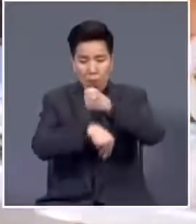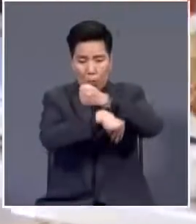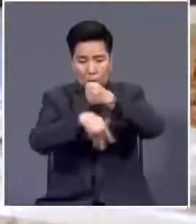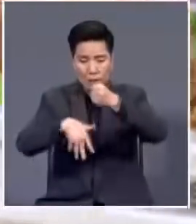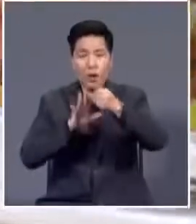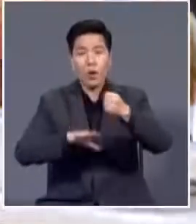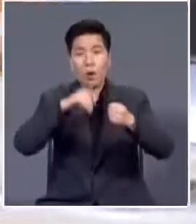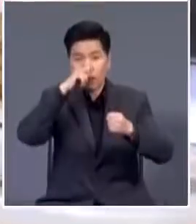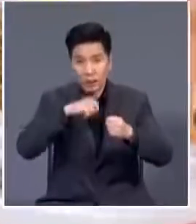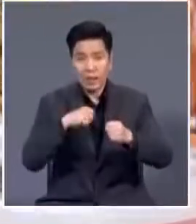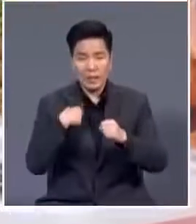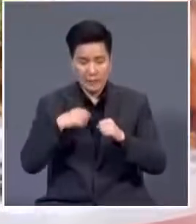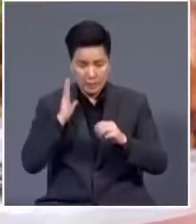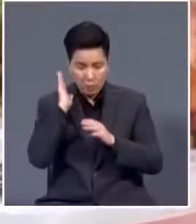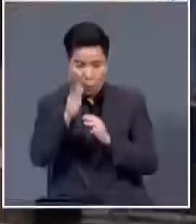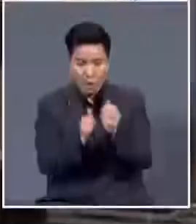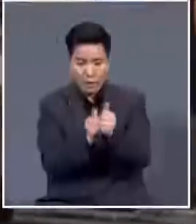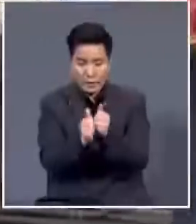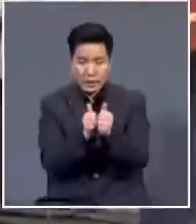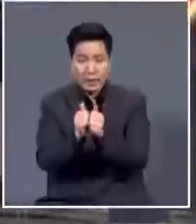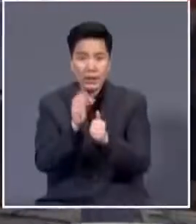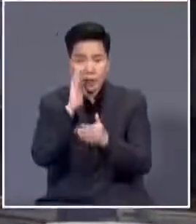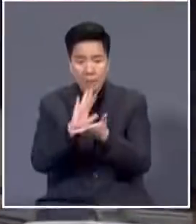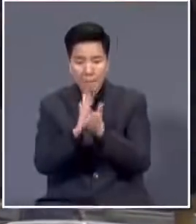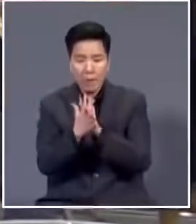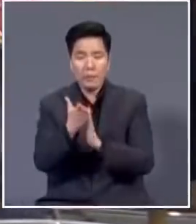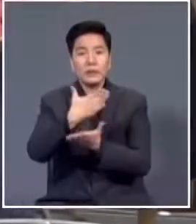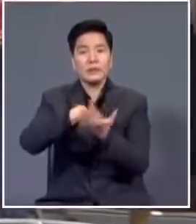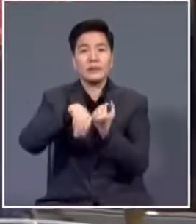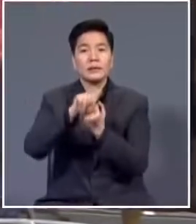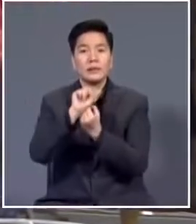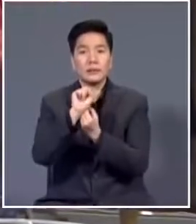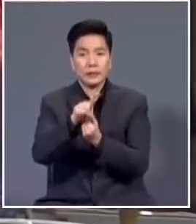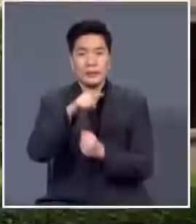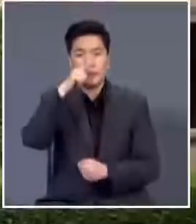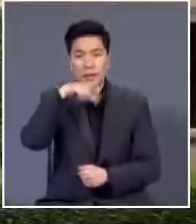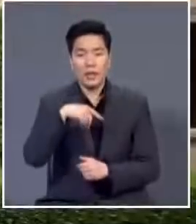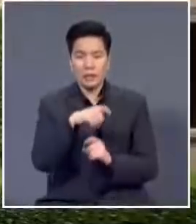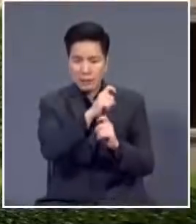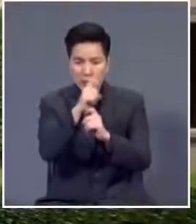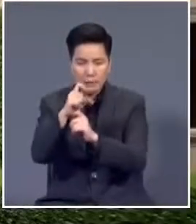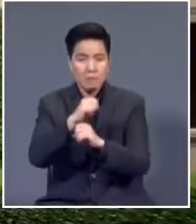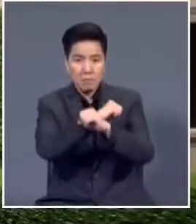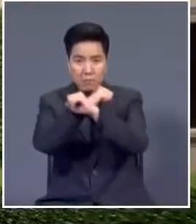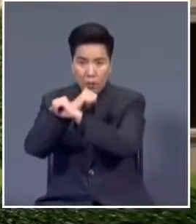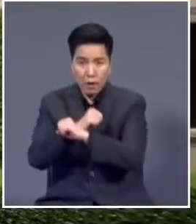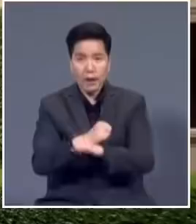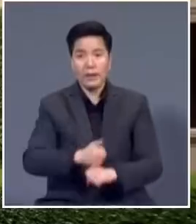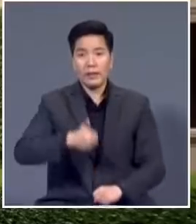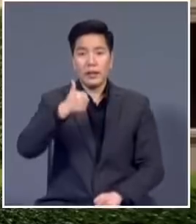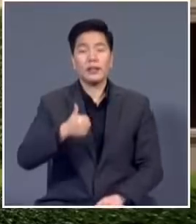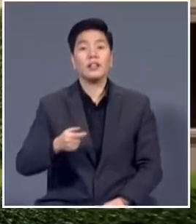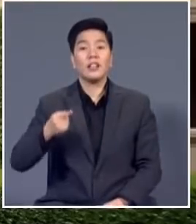มให้มีความสามารถในการแข่งขันและการปรับเศรษฐกิจภายในแข็งแกร่งรองรับความเสี่ยงต่างๆได้ดีขึ้นด้วยแน่นอนน